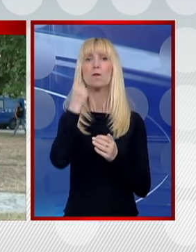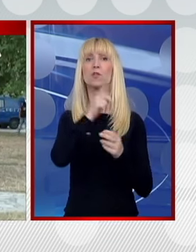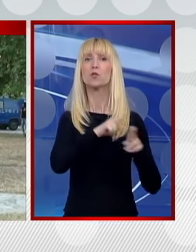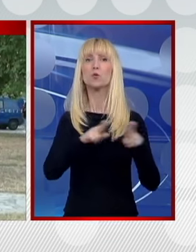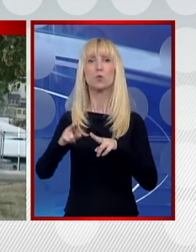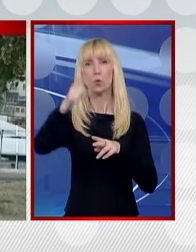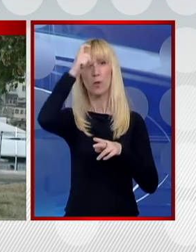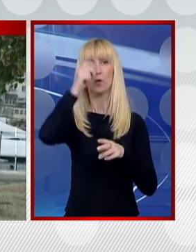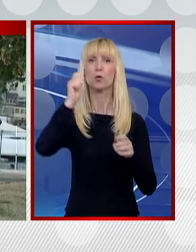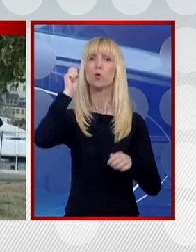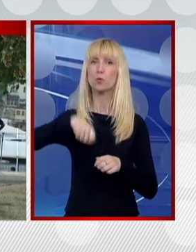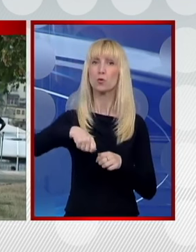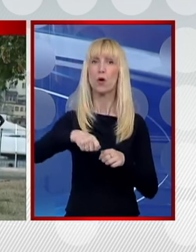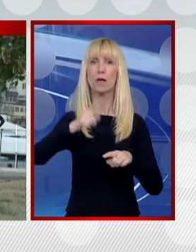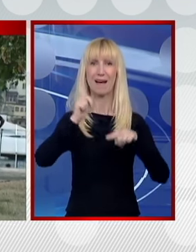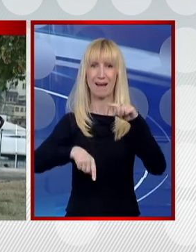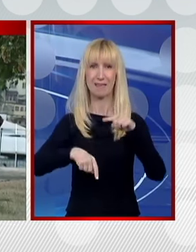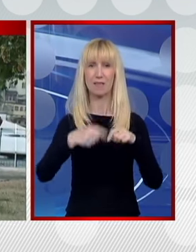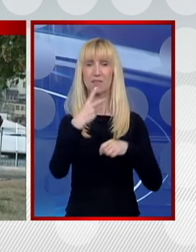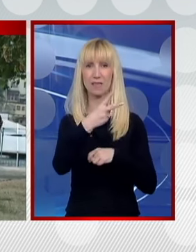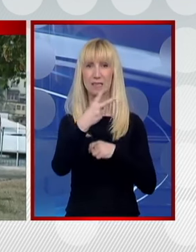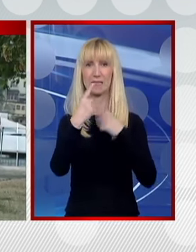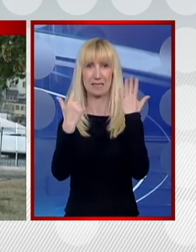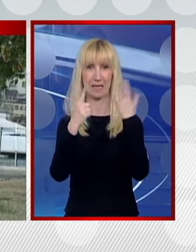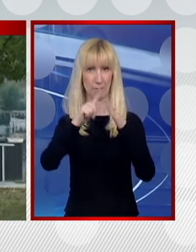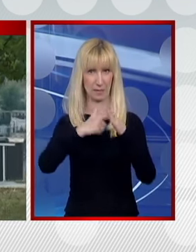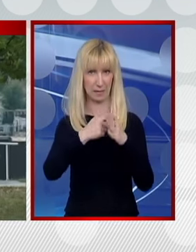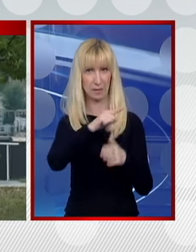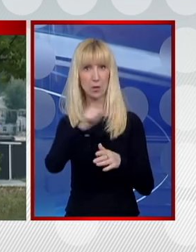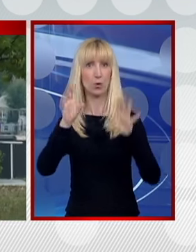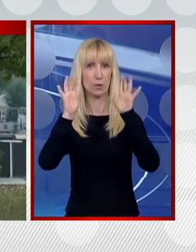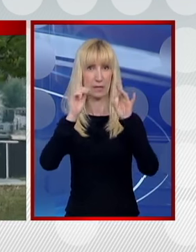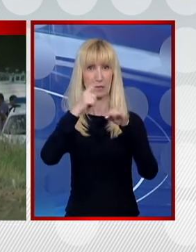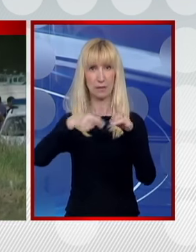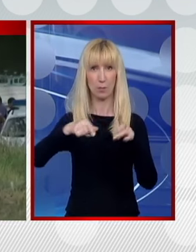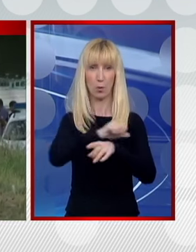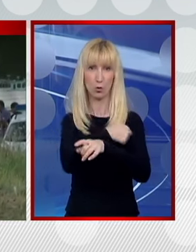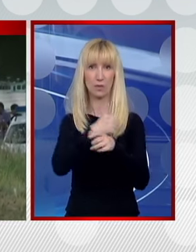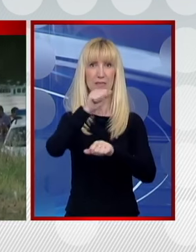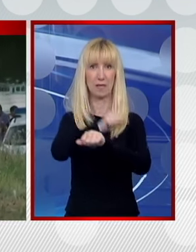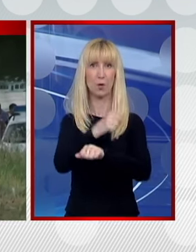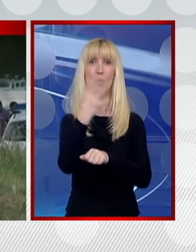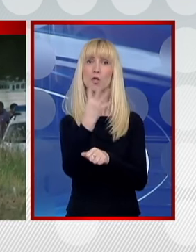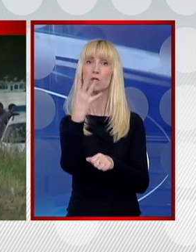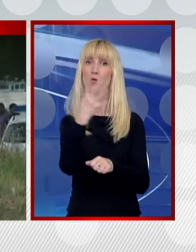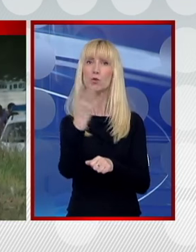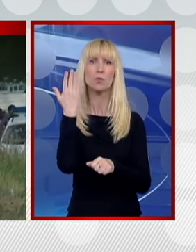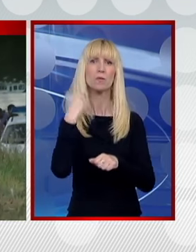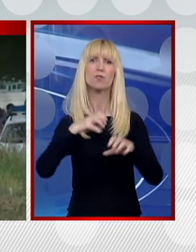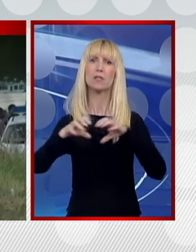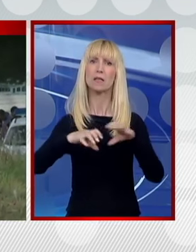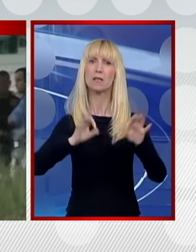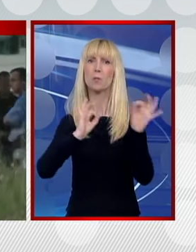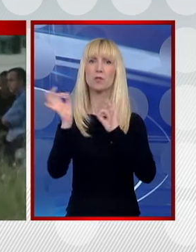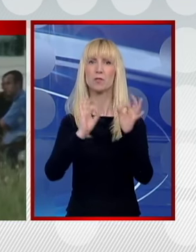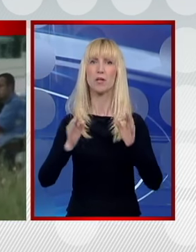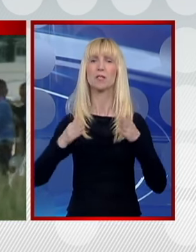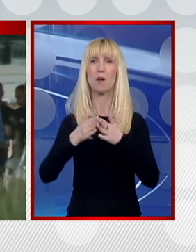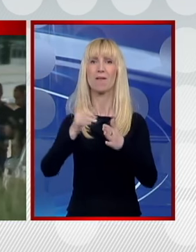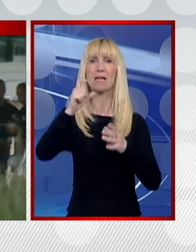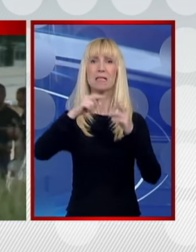Viši sud u Beogradu osudio je na kazne od 27 meseci do 10,5 godina zatvora četvoricu bivših radnika obezbeđenja